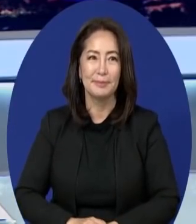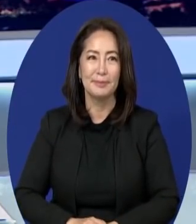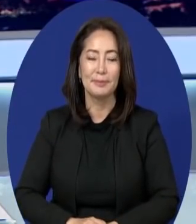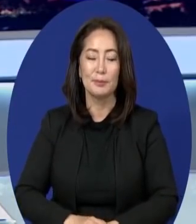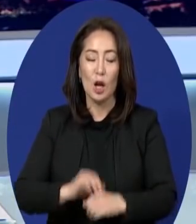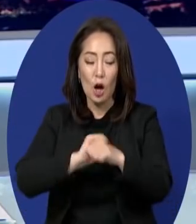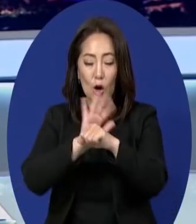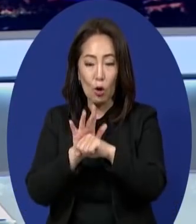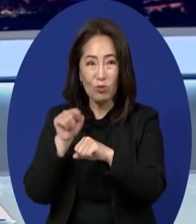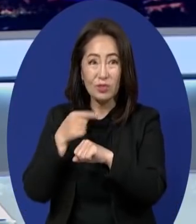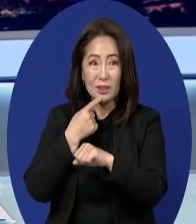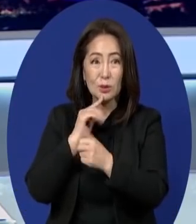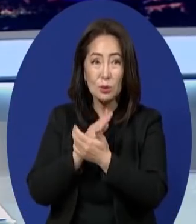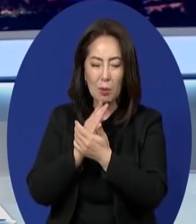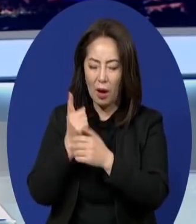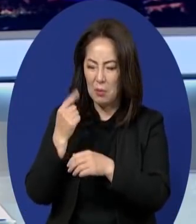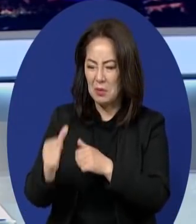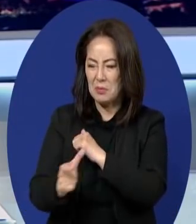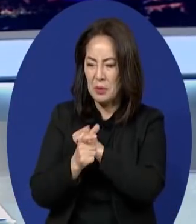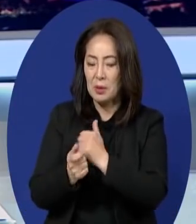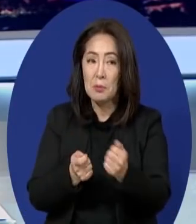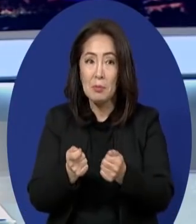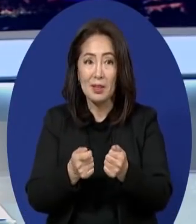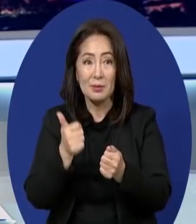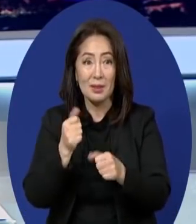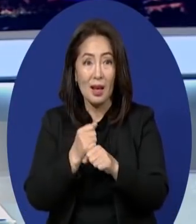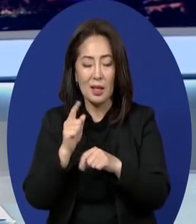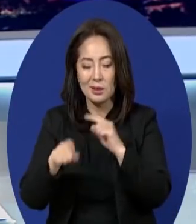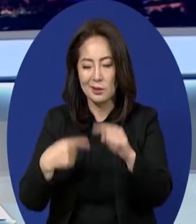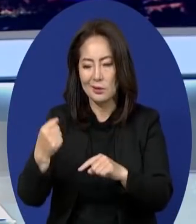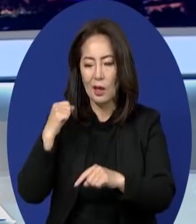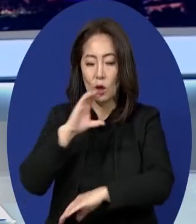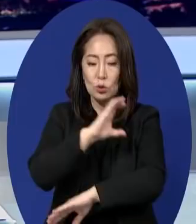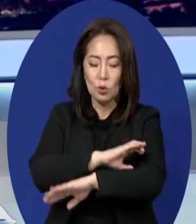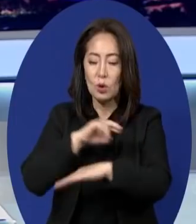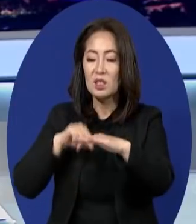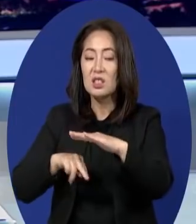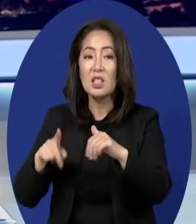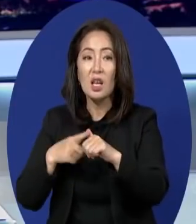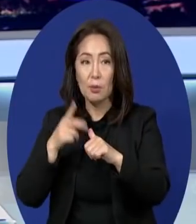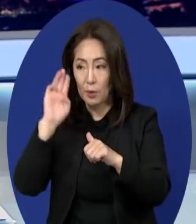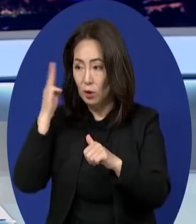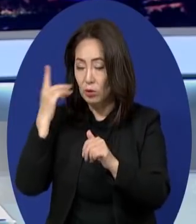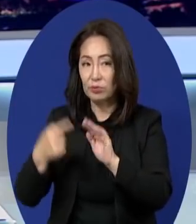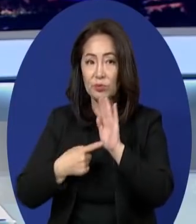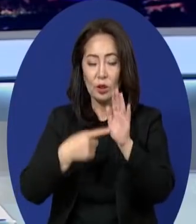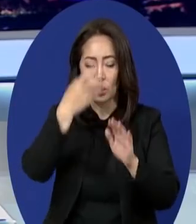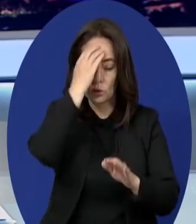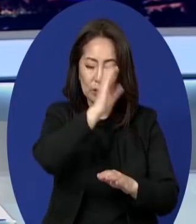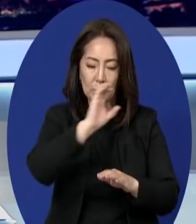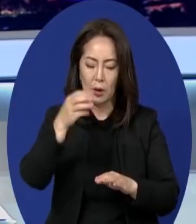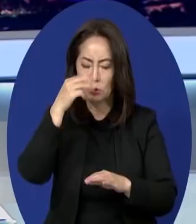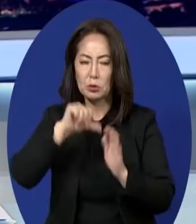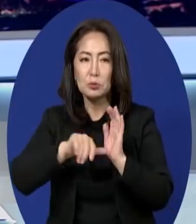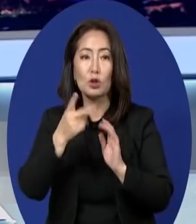Цар дахлын амаргүй үед шилдэг менежмент хэрэгжүүлж ажилласан нийслэлийн шилдэг сургууль цэцэрлэг тодорлоо. Төрийн болон төрийн бус өмчийн 20 сургууль